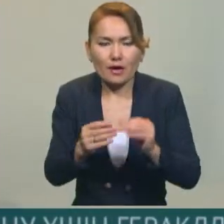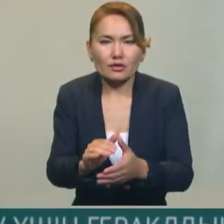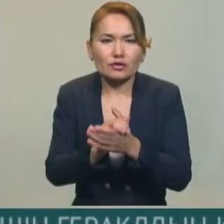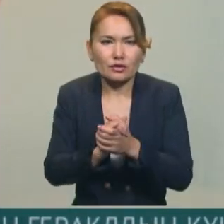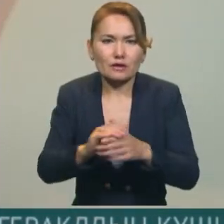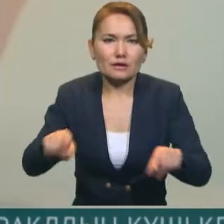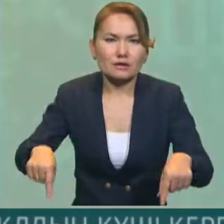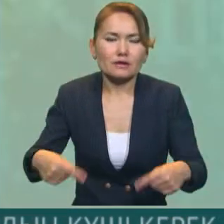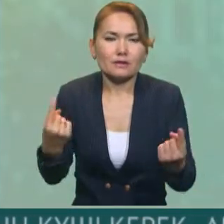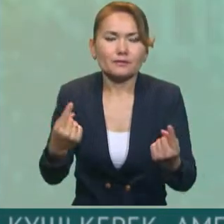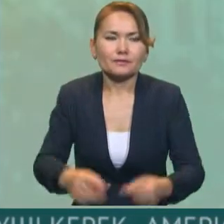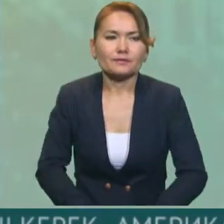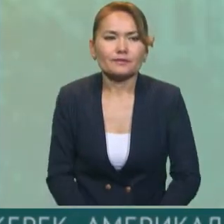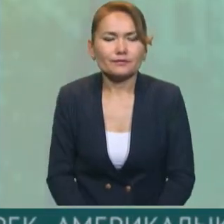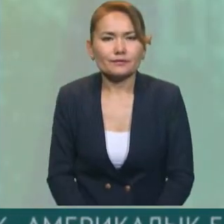жоспарланып отыр.